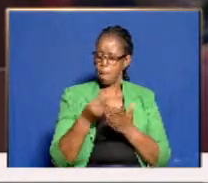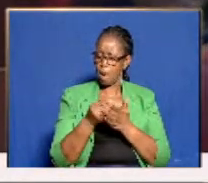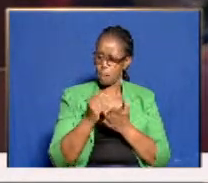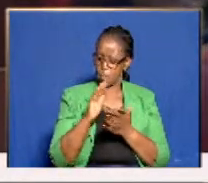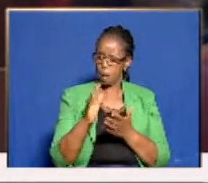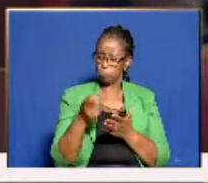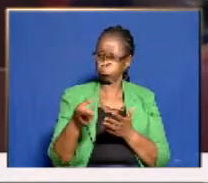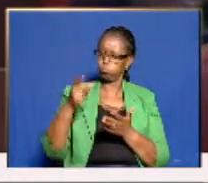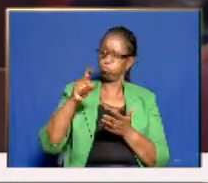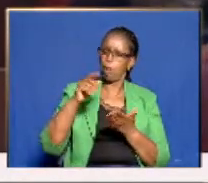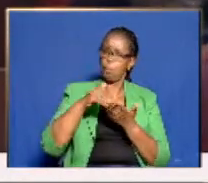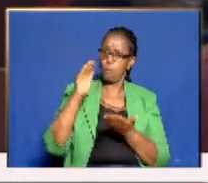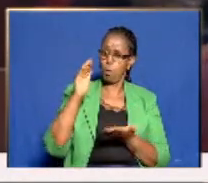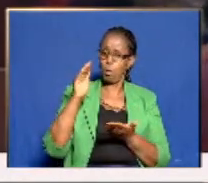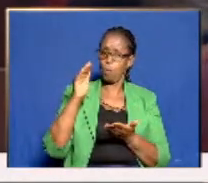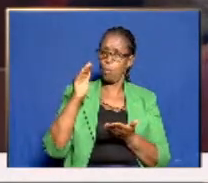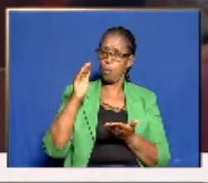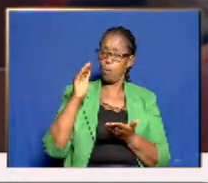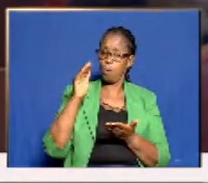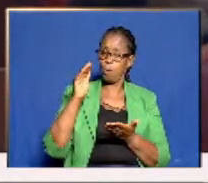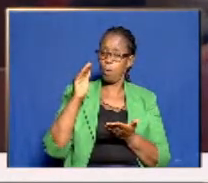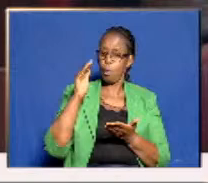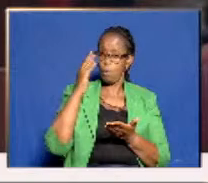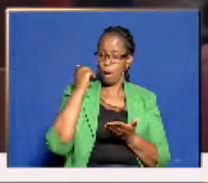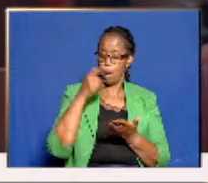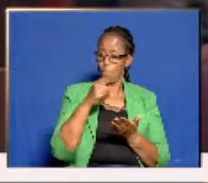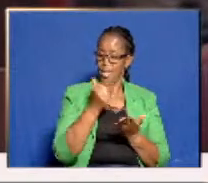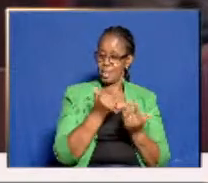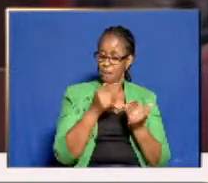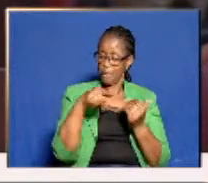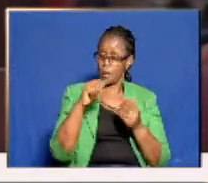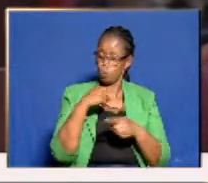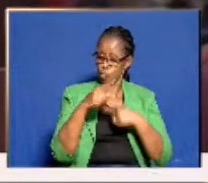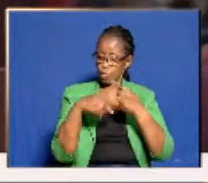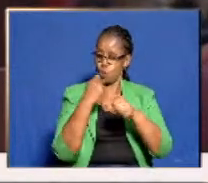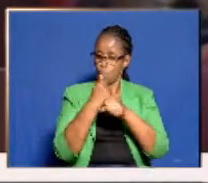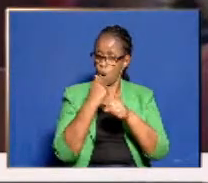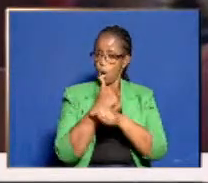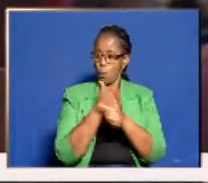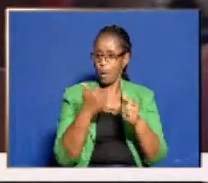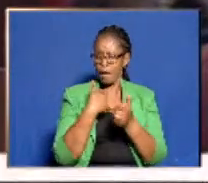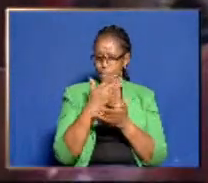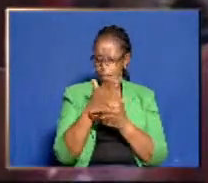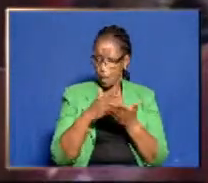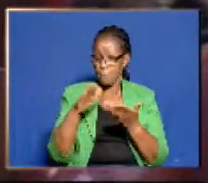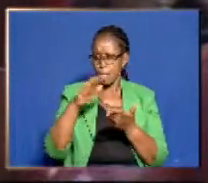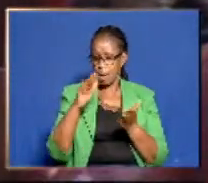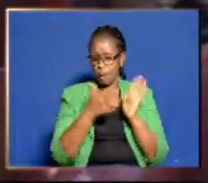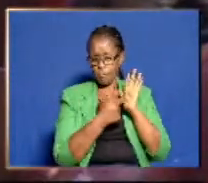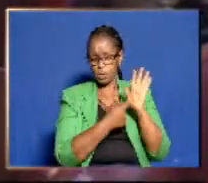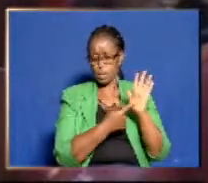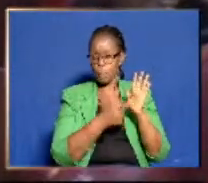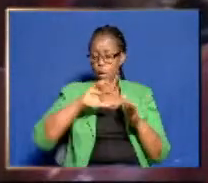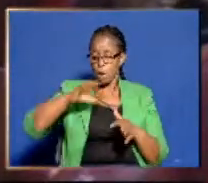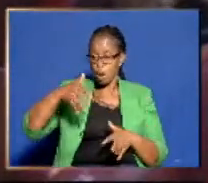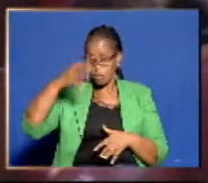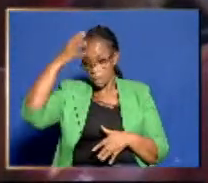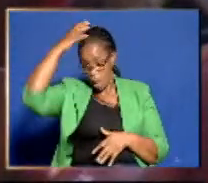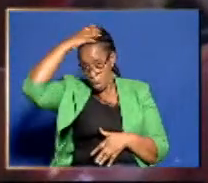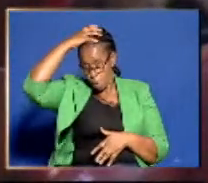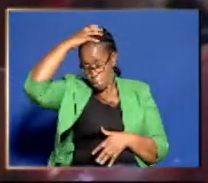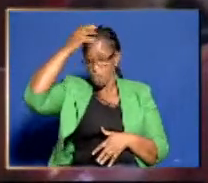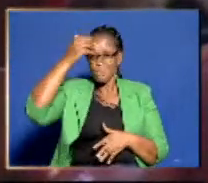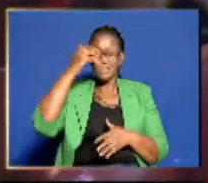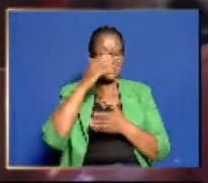bado tunatarajia kazi iwe mzuri zaidi, maana kuna sehemu zingine kama kule kwetu kaunti ya Lamu bado kuna watu